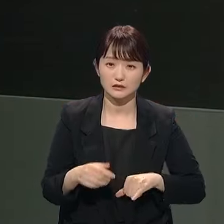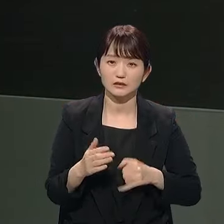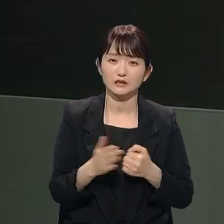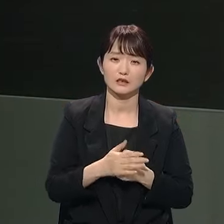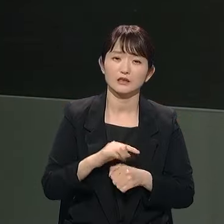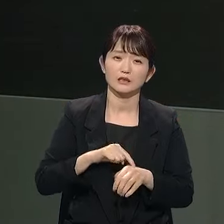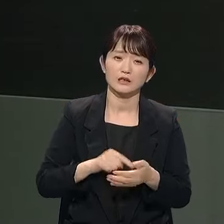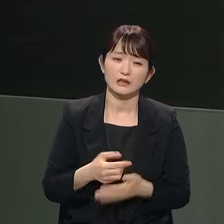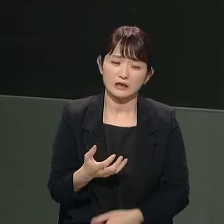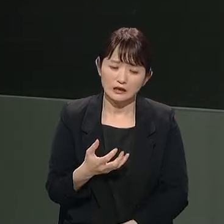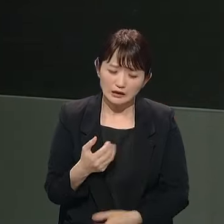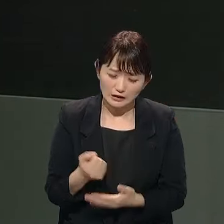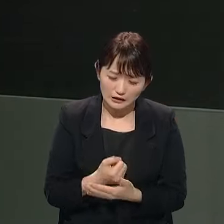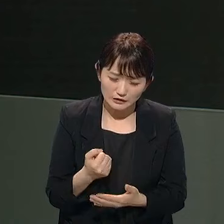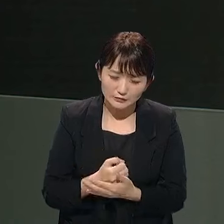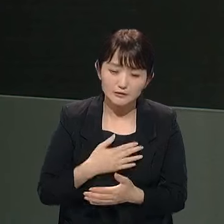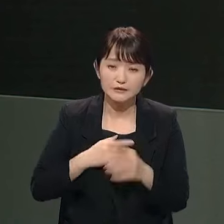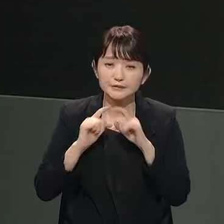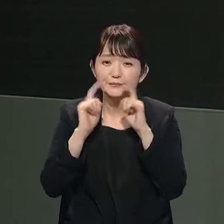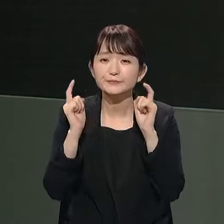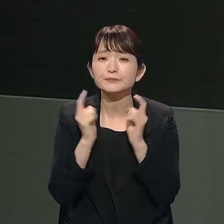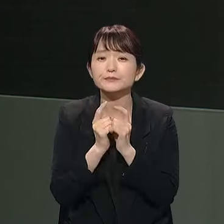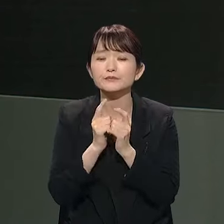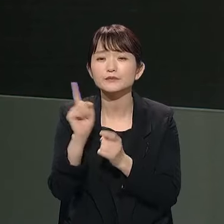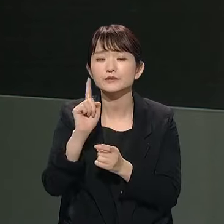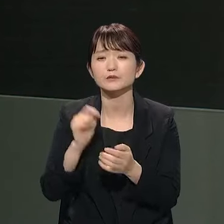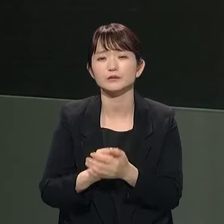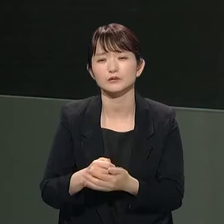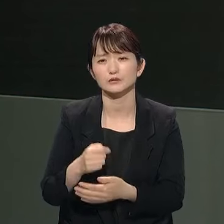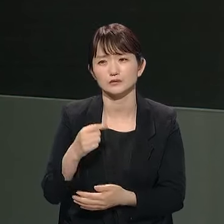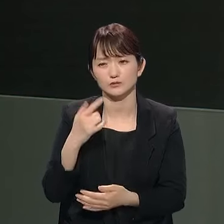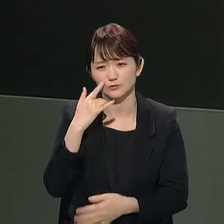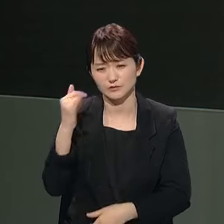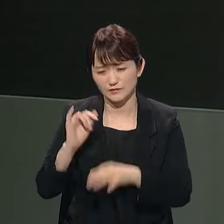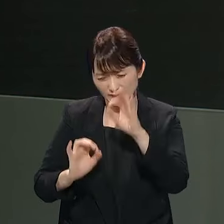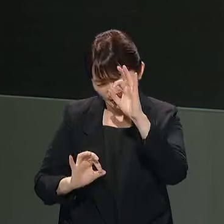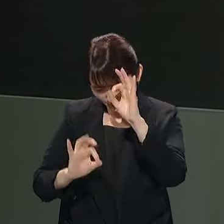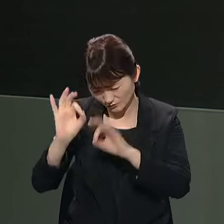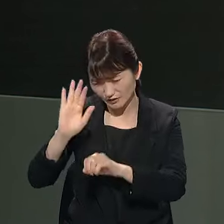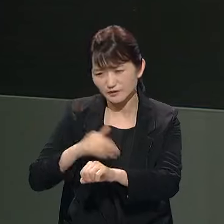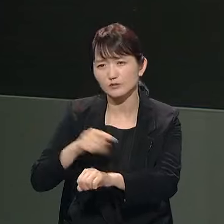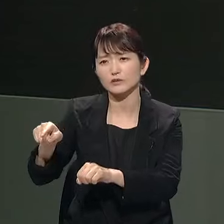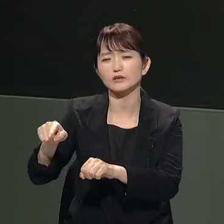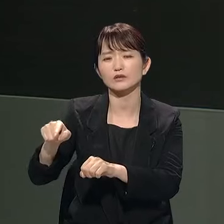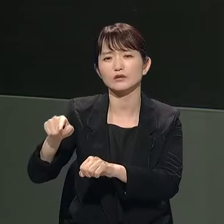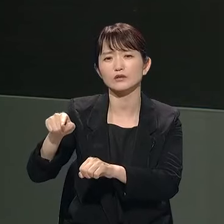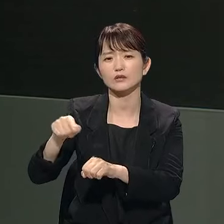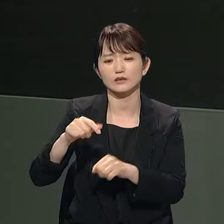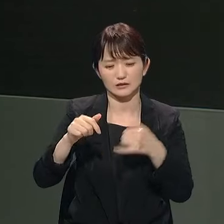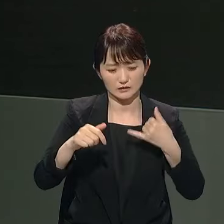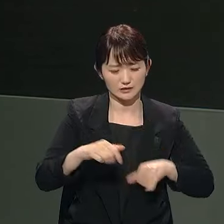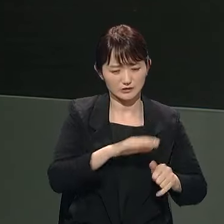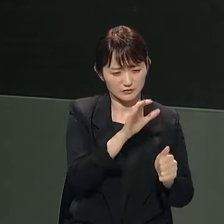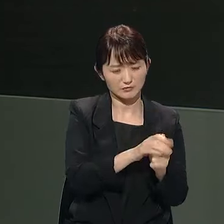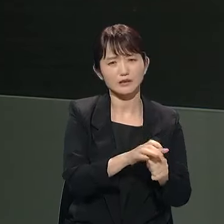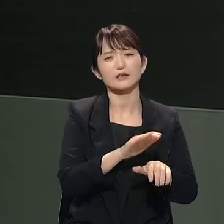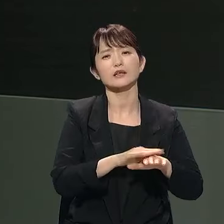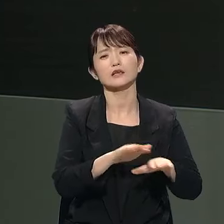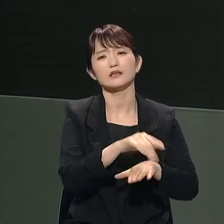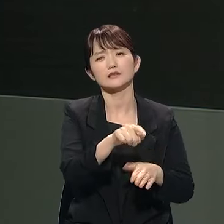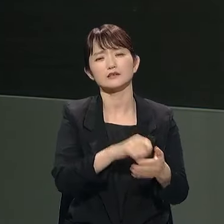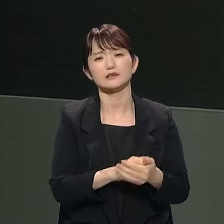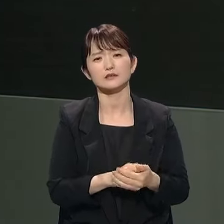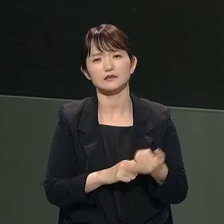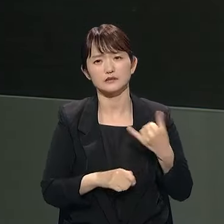안타깝지만 저 개인적으로는 사고란 사고는 부모가 다 치고 해결은 자식들이 해결하고 그것 때문에 또 자식들